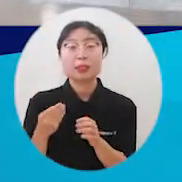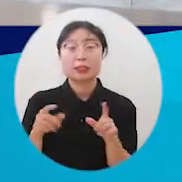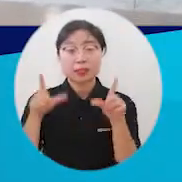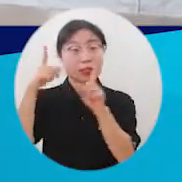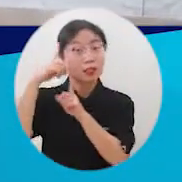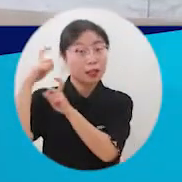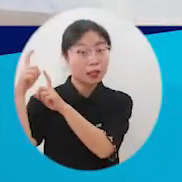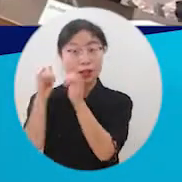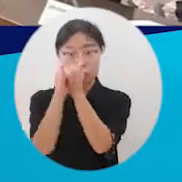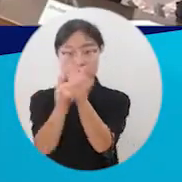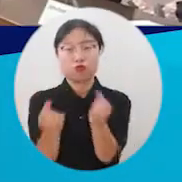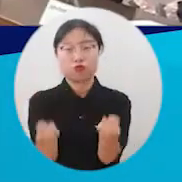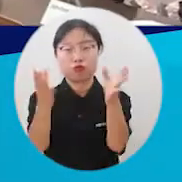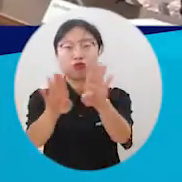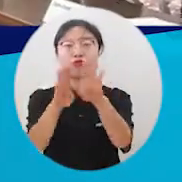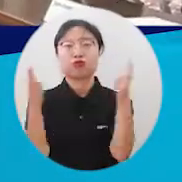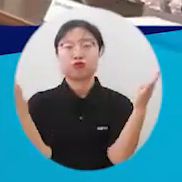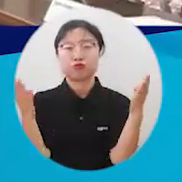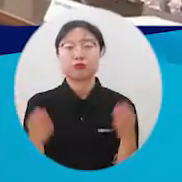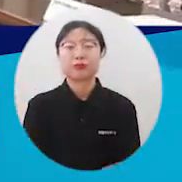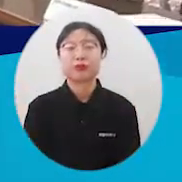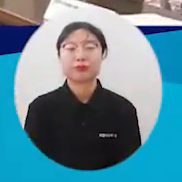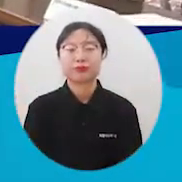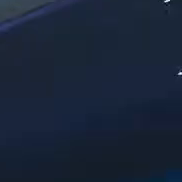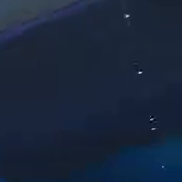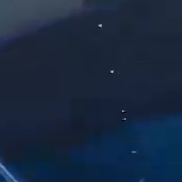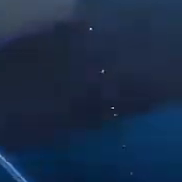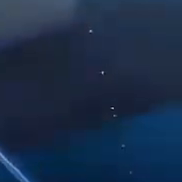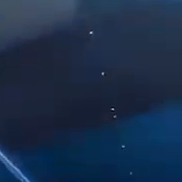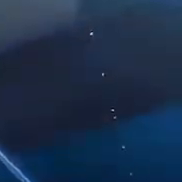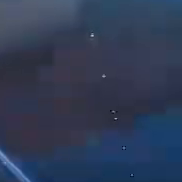사회복지의 날을 기념해 유공자 시상식이 개최됐습니다.